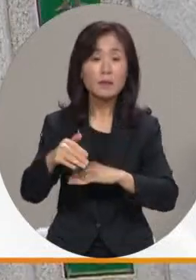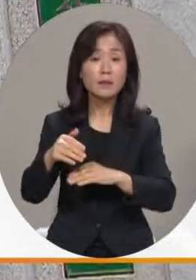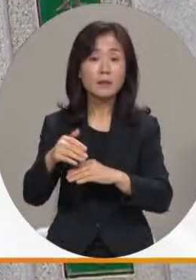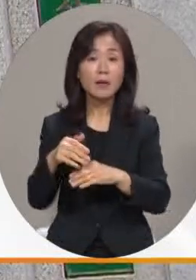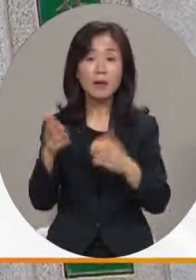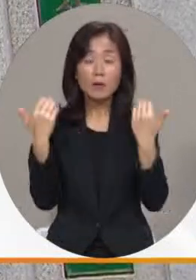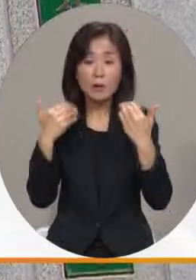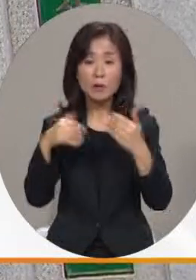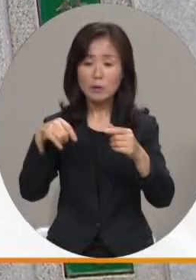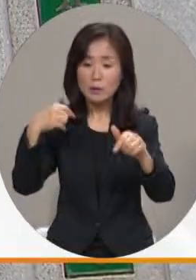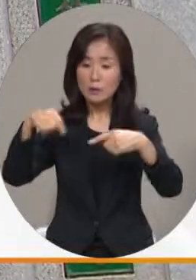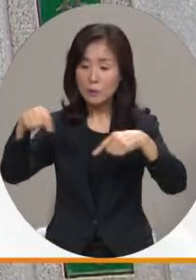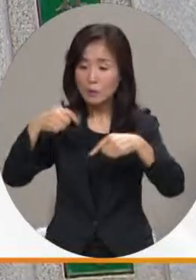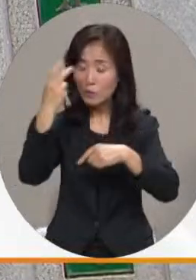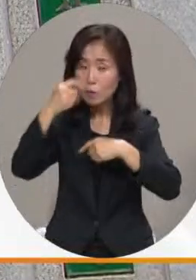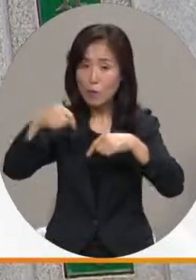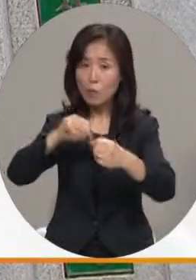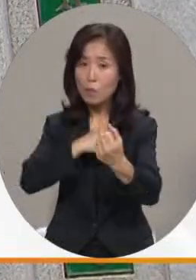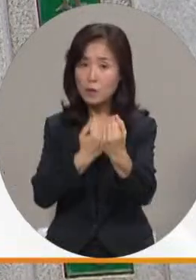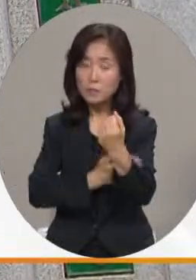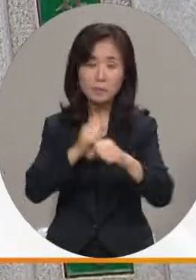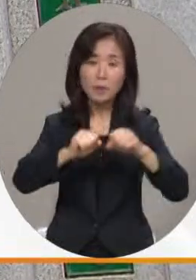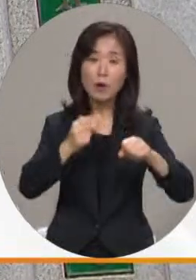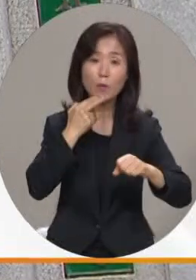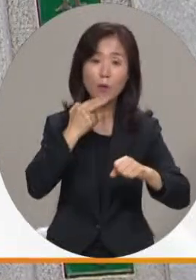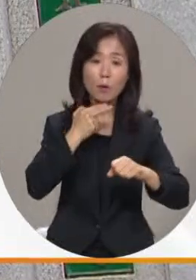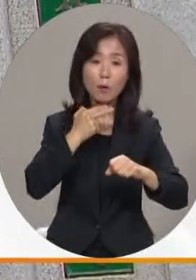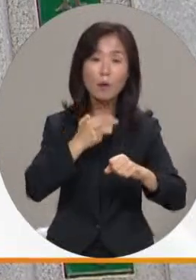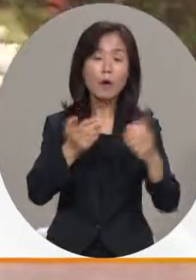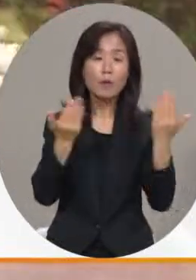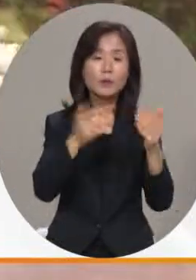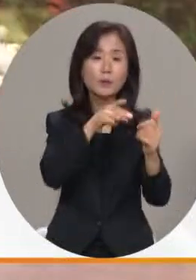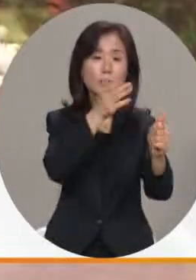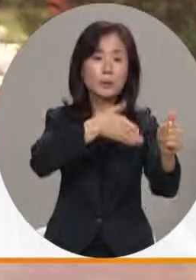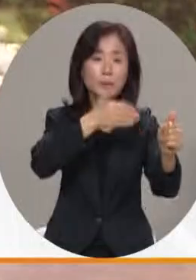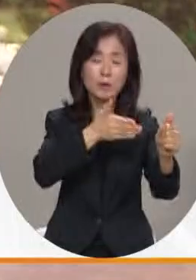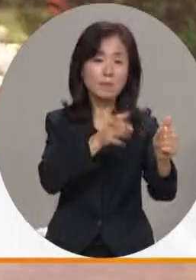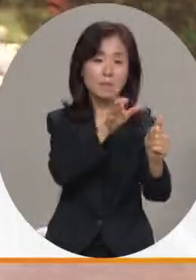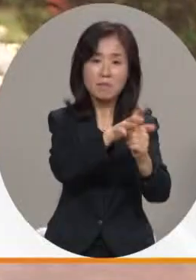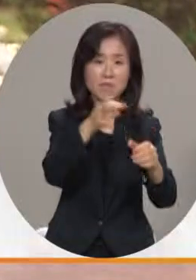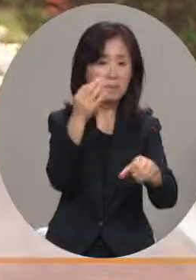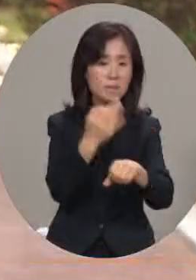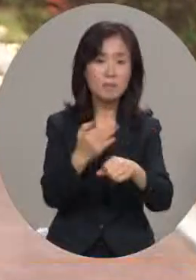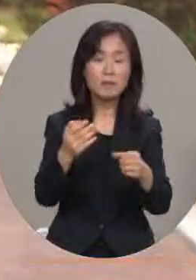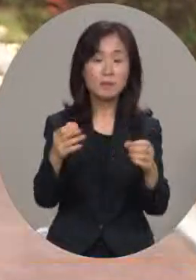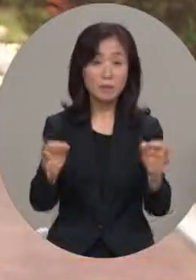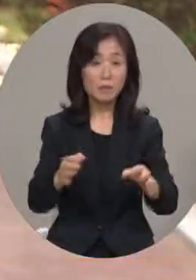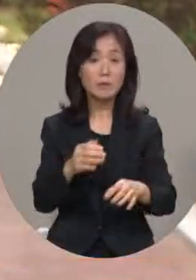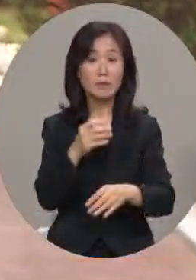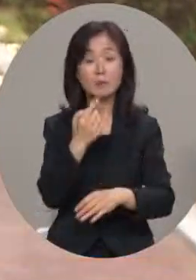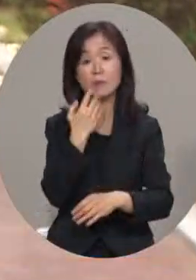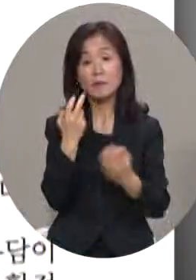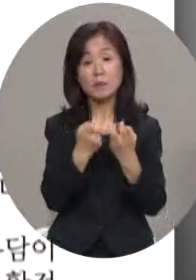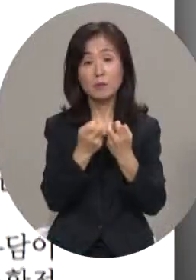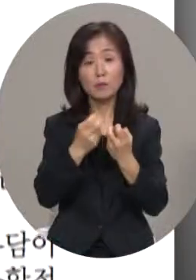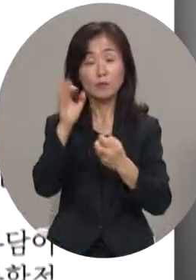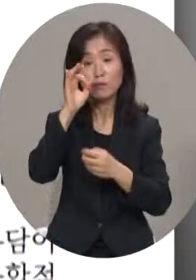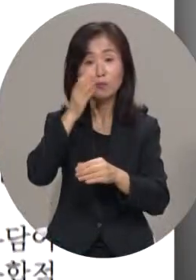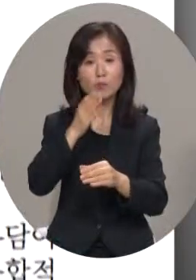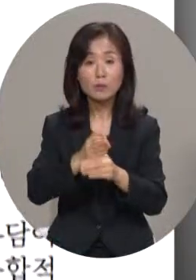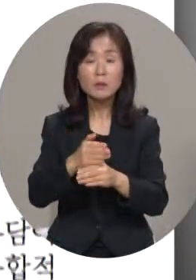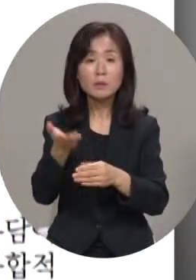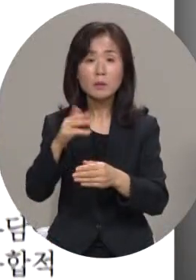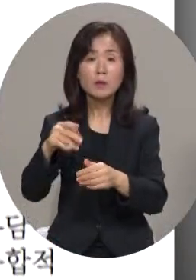지도권을 행사하지 않도록 해 업무를 요청하기 쉽도록 했습니다 교원 단체들의 반응은 엇갈립니다 부산